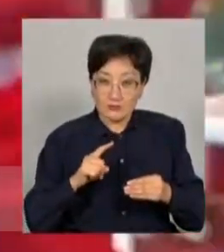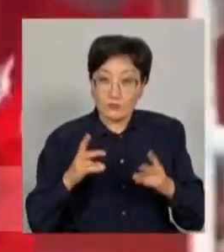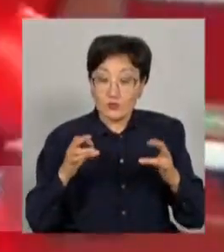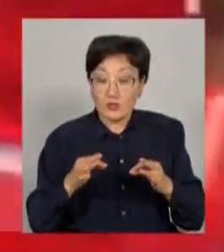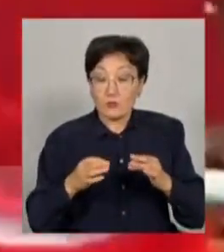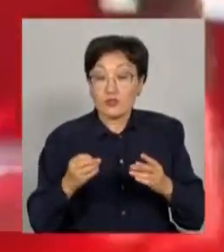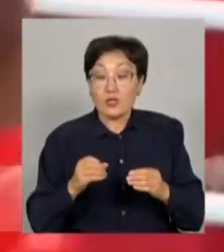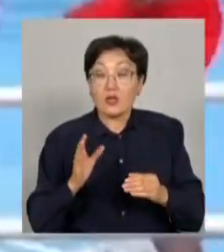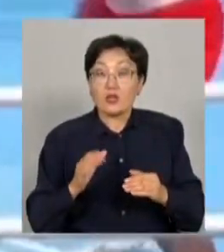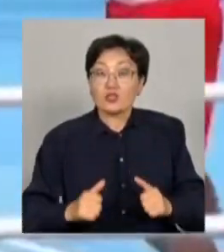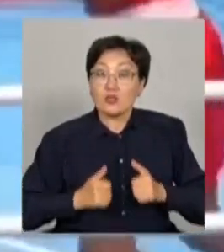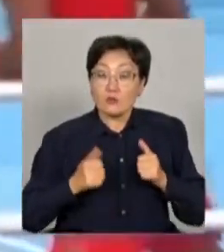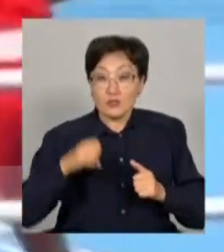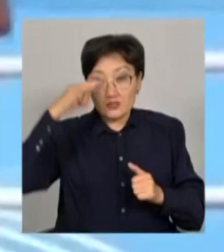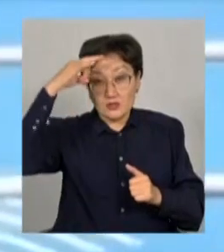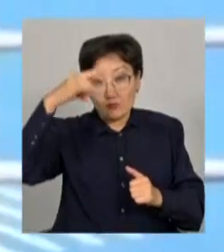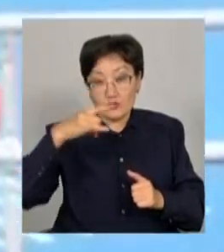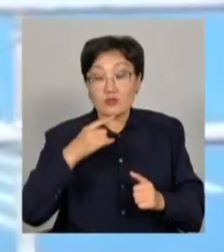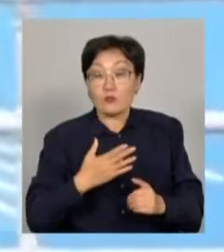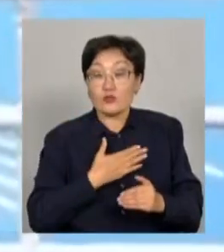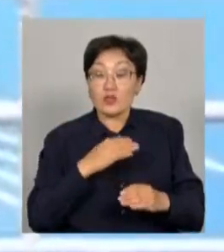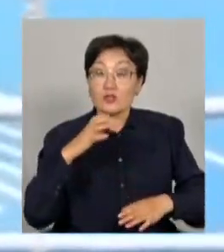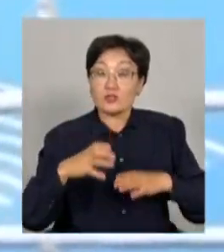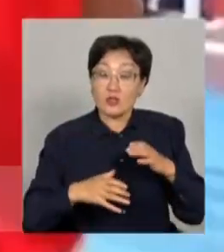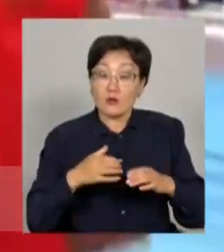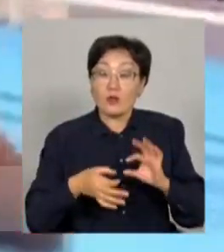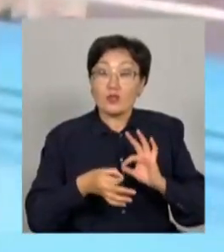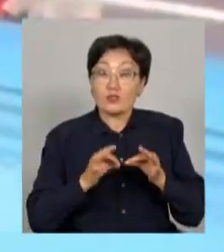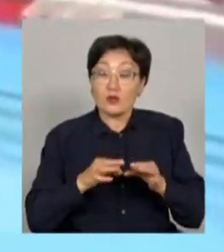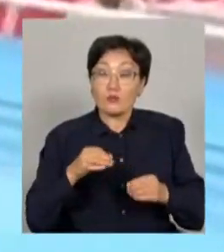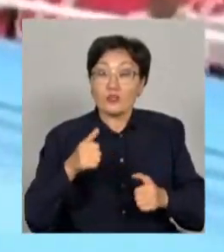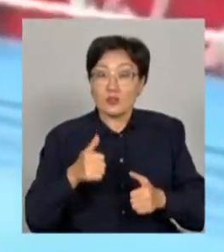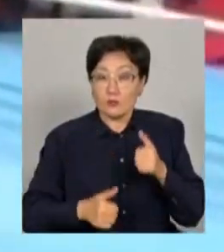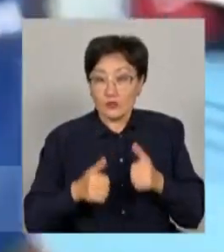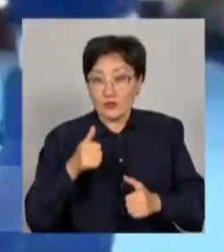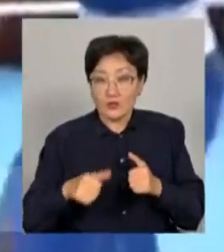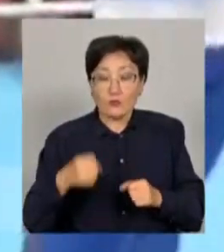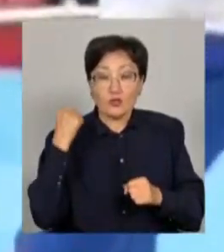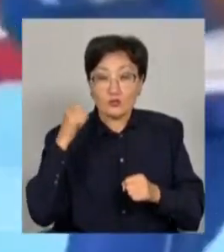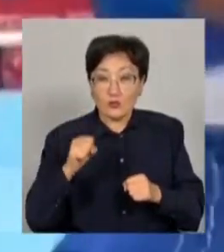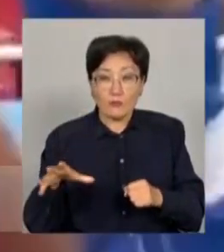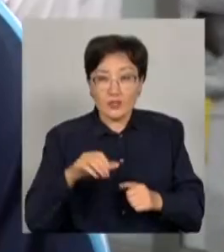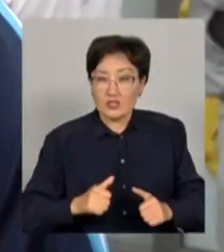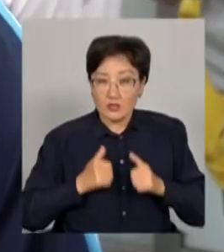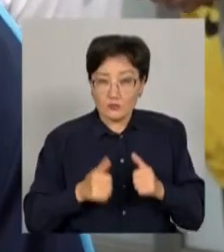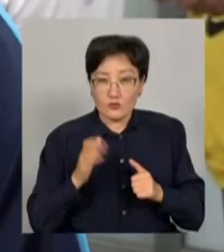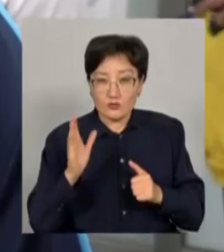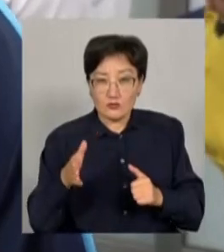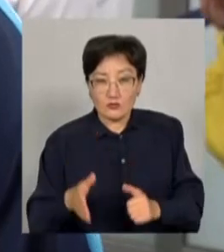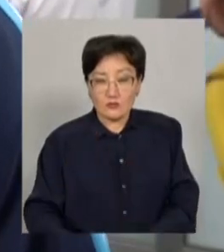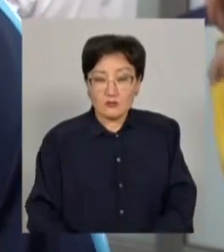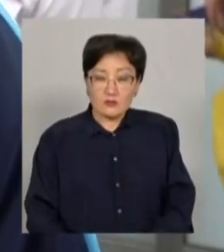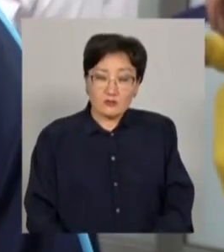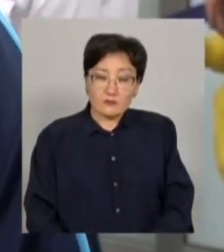Алайда әлі де алға ұмтылып, еліміздің әнұранын әлемдік спорт аренасында шырқау үшін барымызды саламыз деп отыр. Көңілге